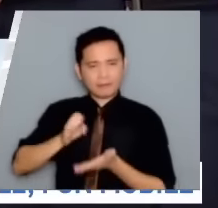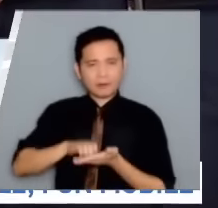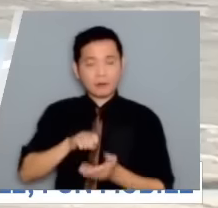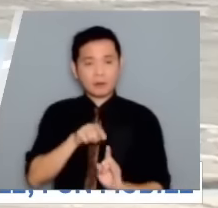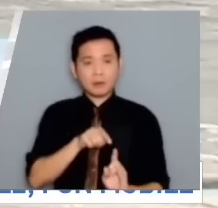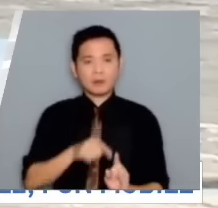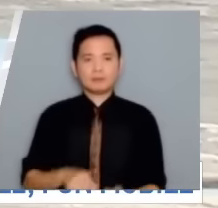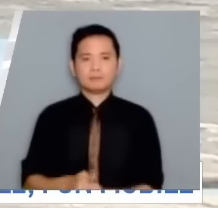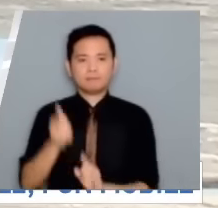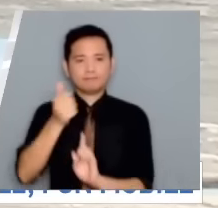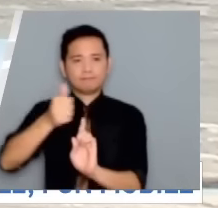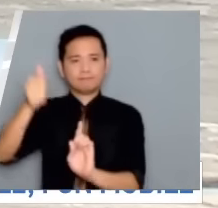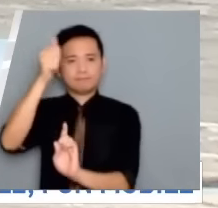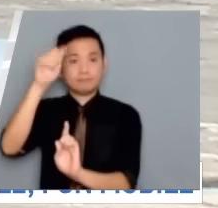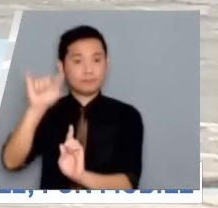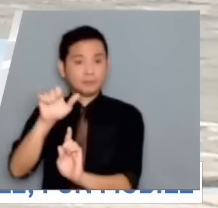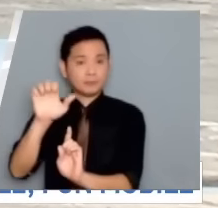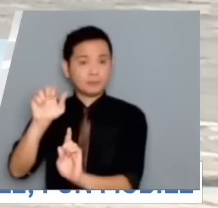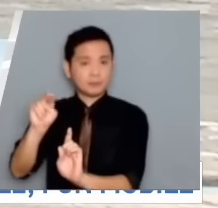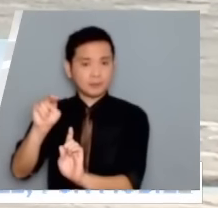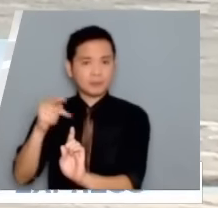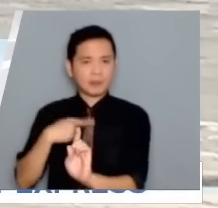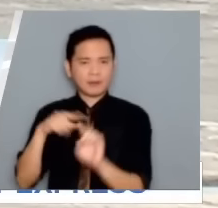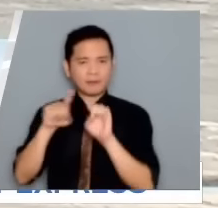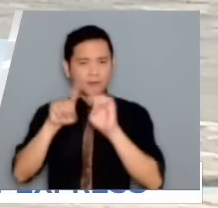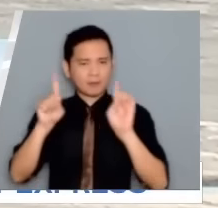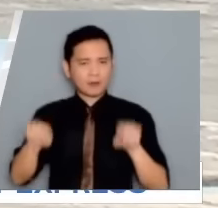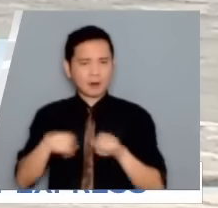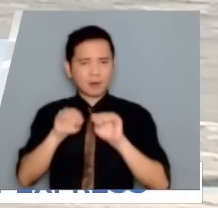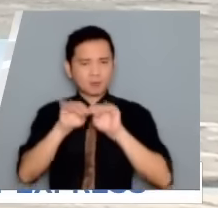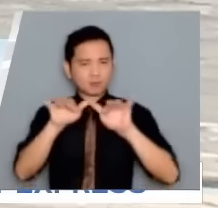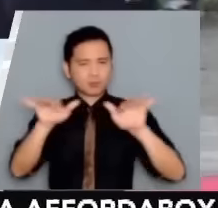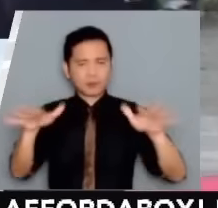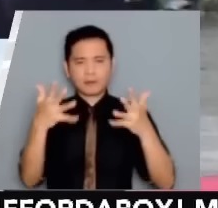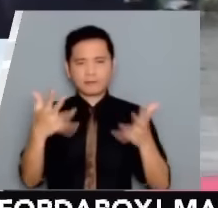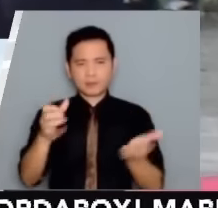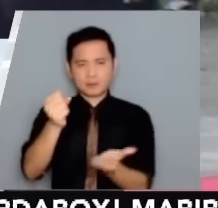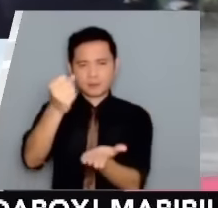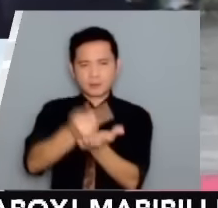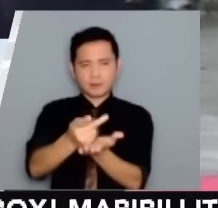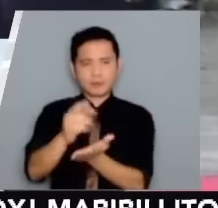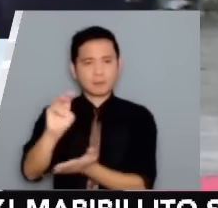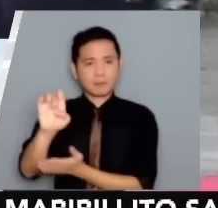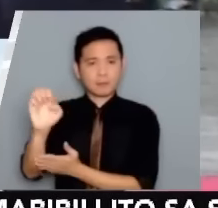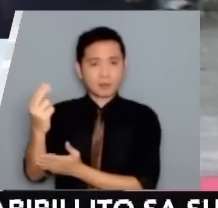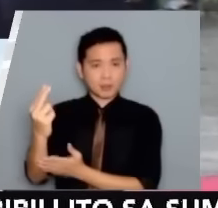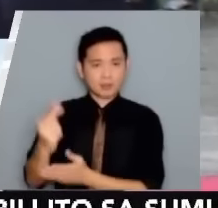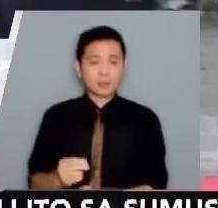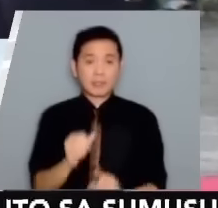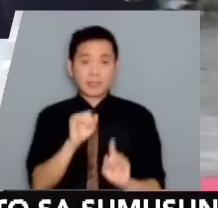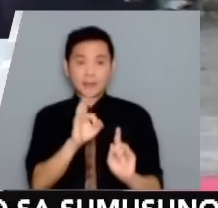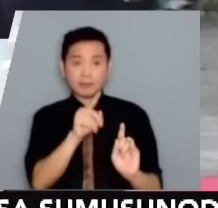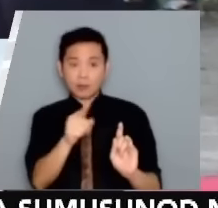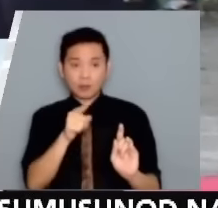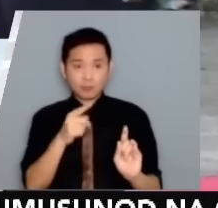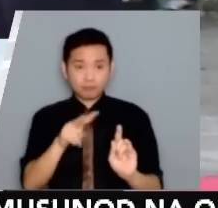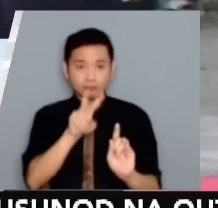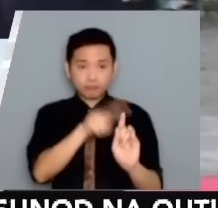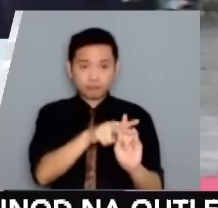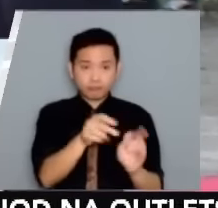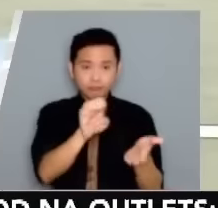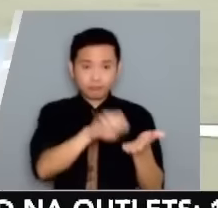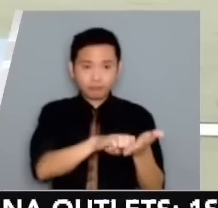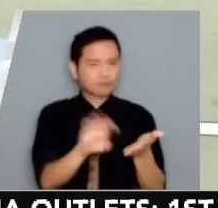ito sa memo na inaprubahan noong Marso bawal ang pumasok sa PN ang mga may Tato ang mga pulis naman dati ng meron kailangang